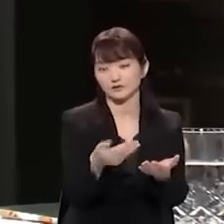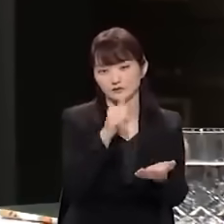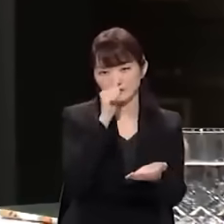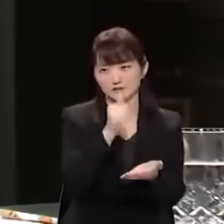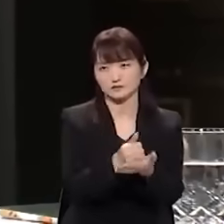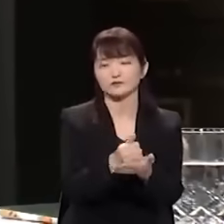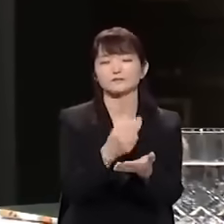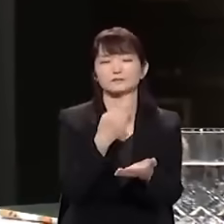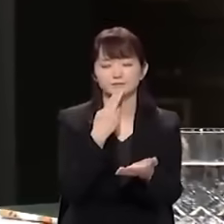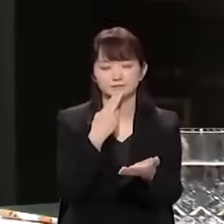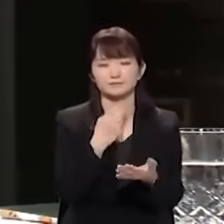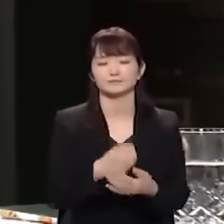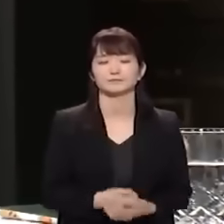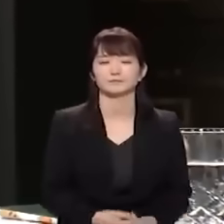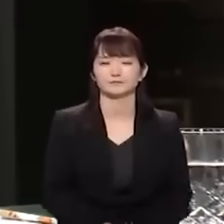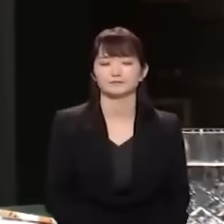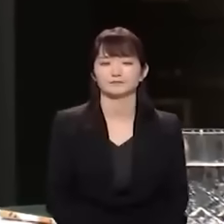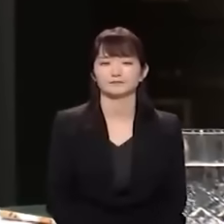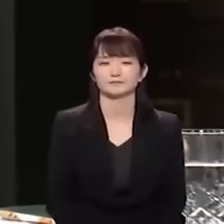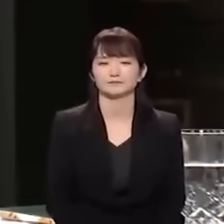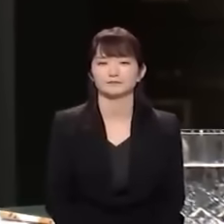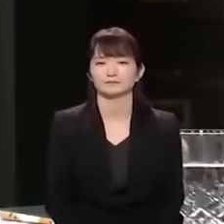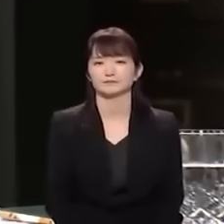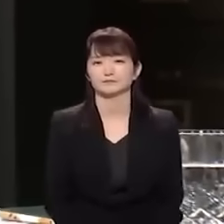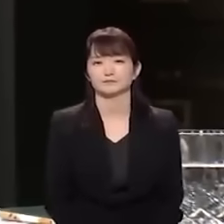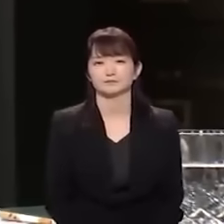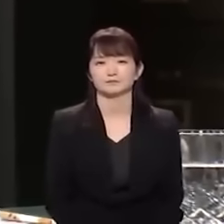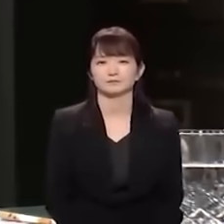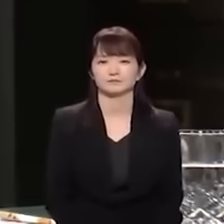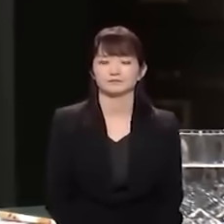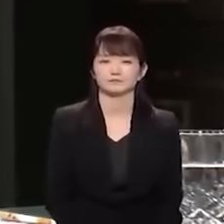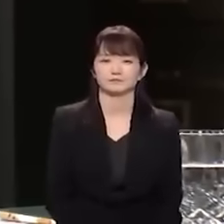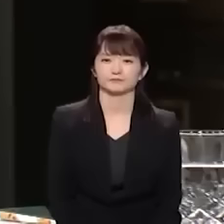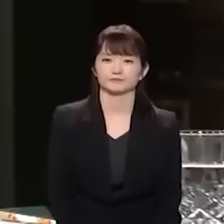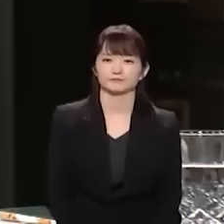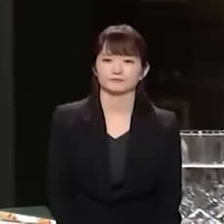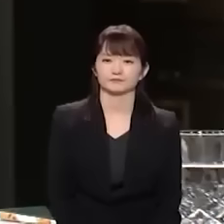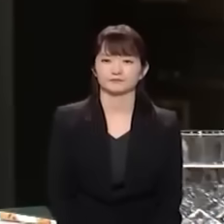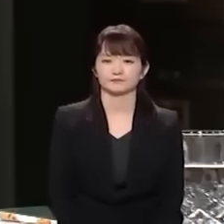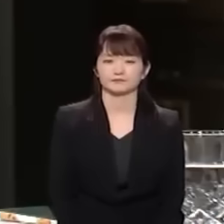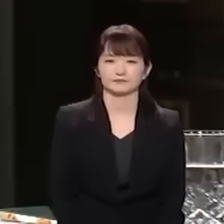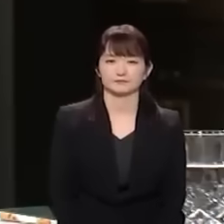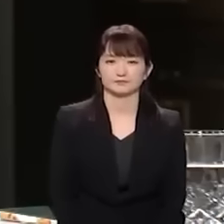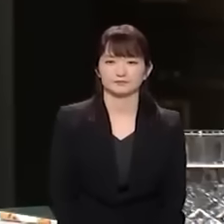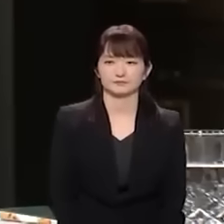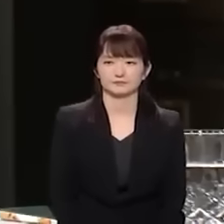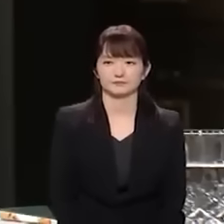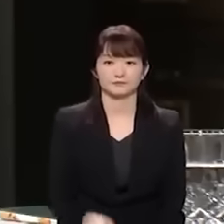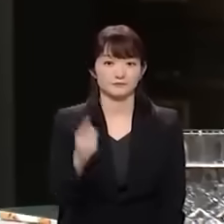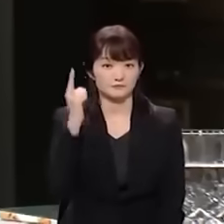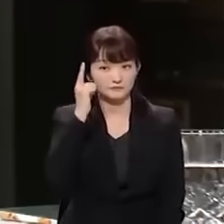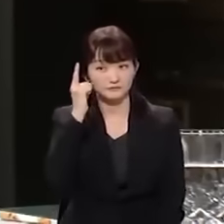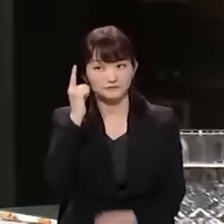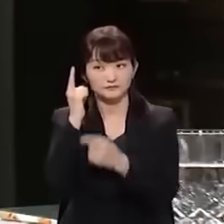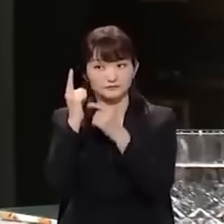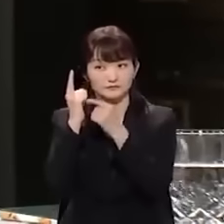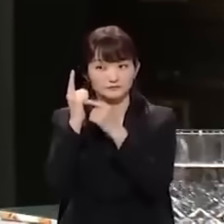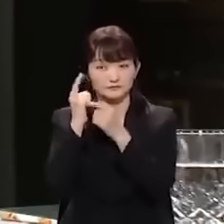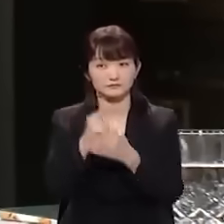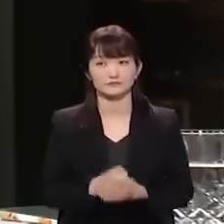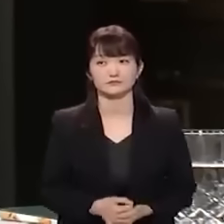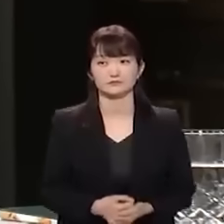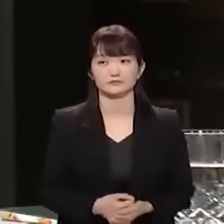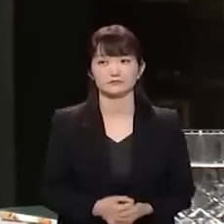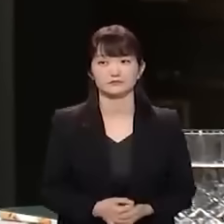없다 예 경찰은 그렇게 얘기를 했군요 자 오교수님 그런데 이제 그음 휴대폰 그 지금